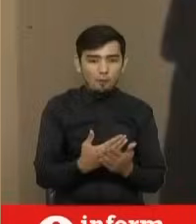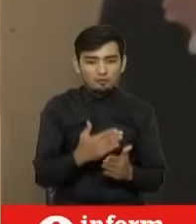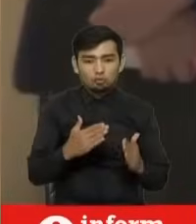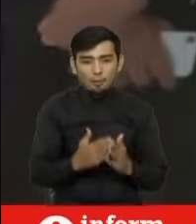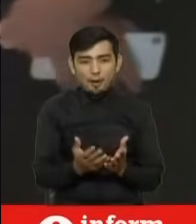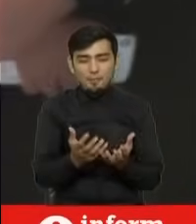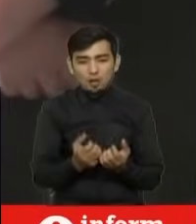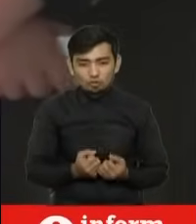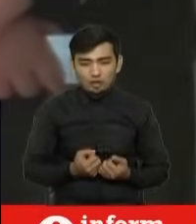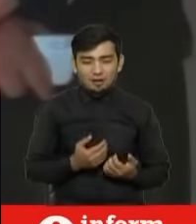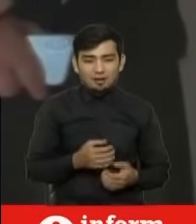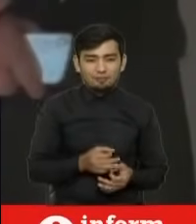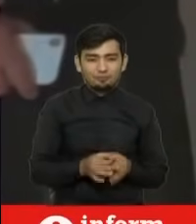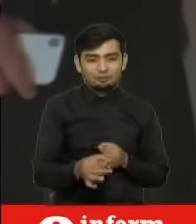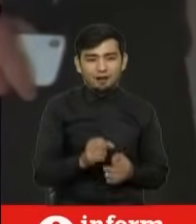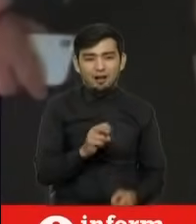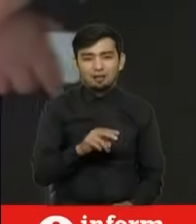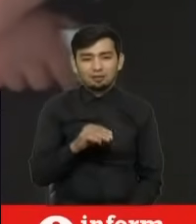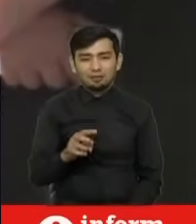получили жители села